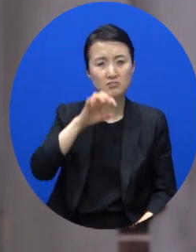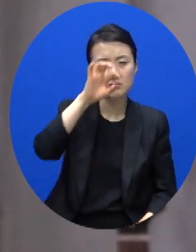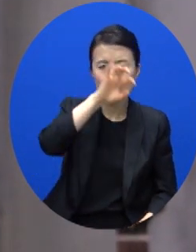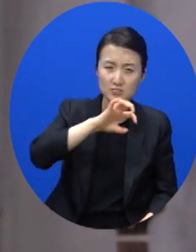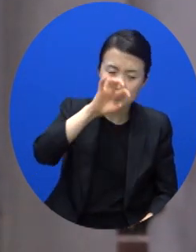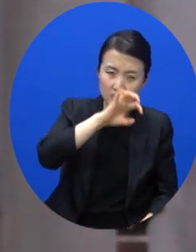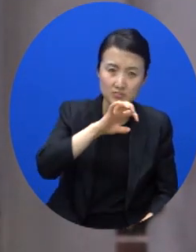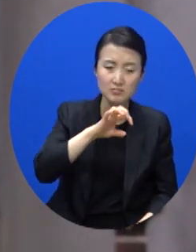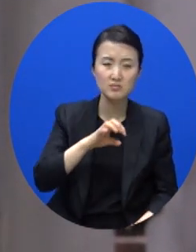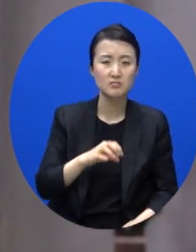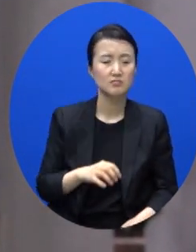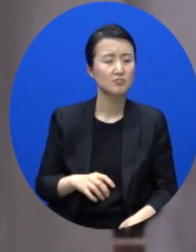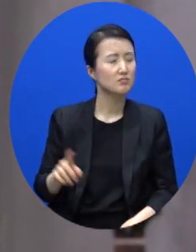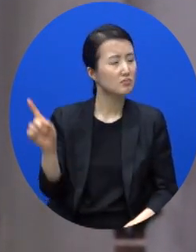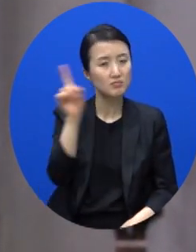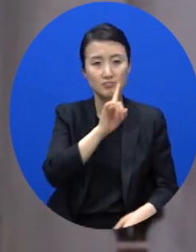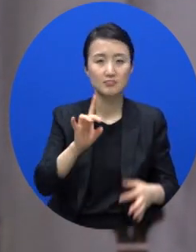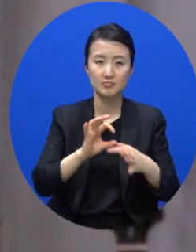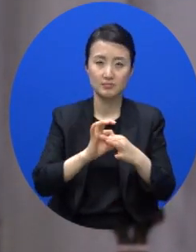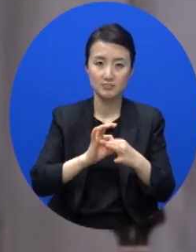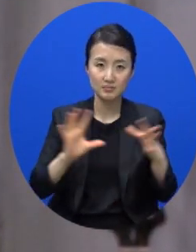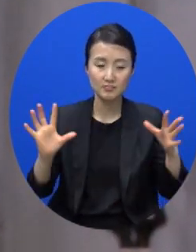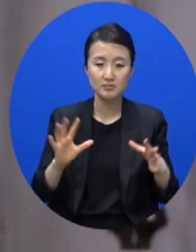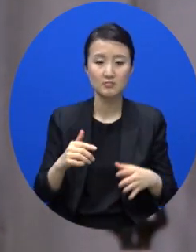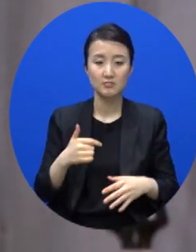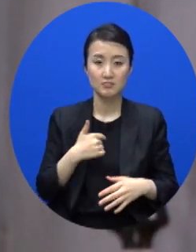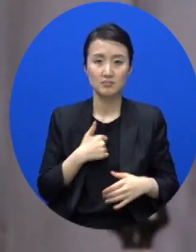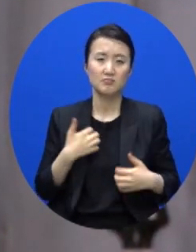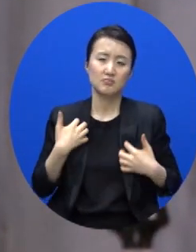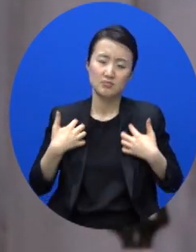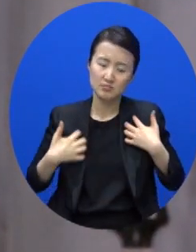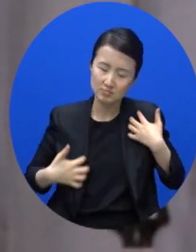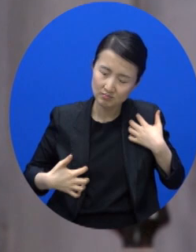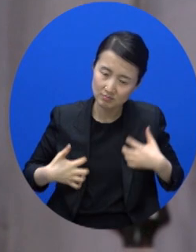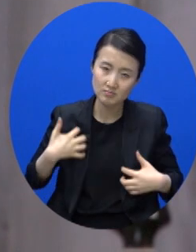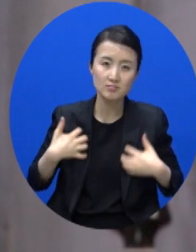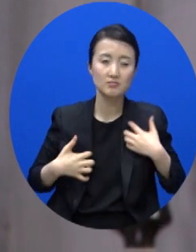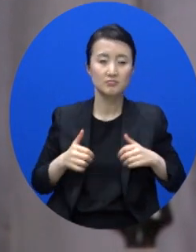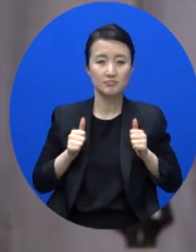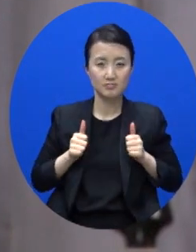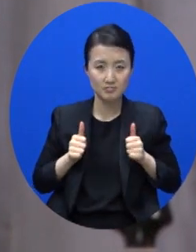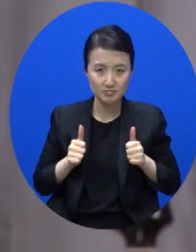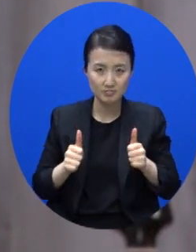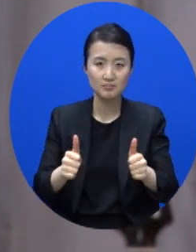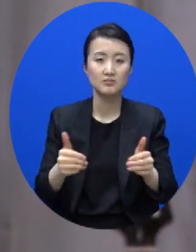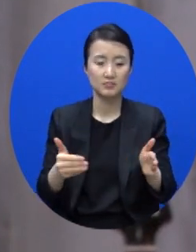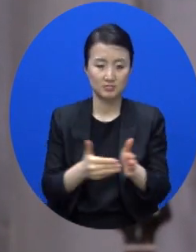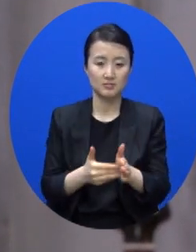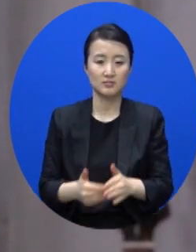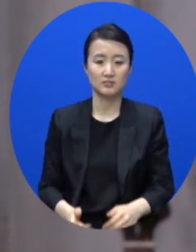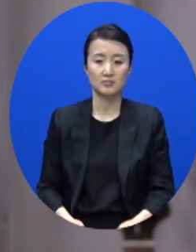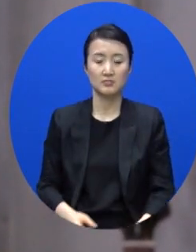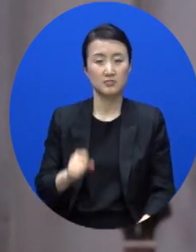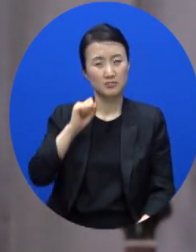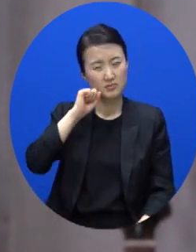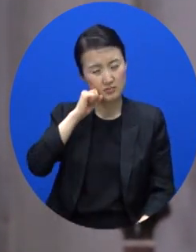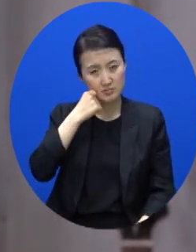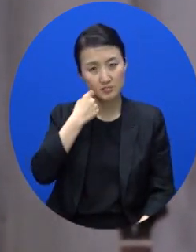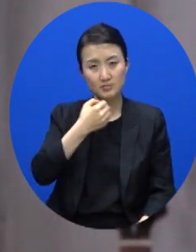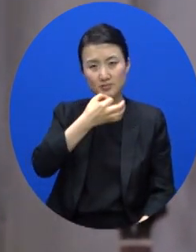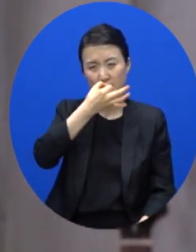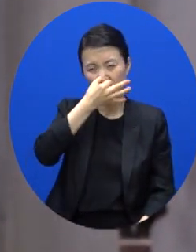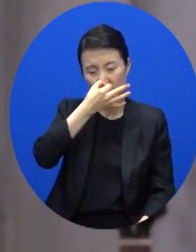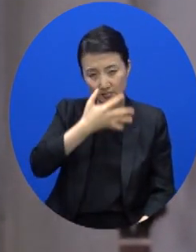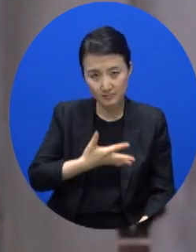됐든 그 자체가 너무 즐거워서 그 어려운 힘든